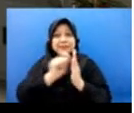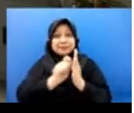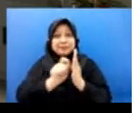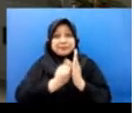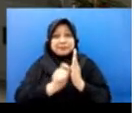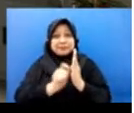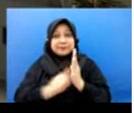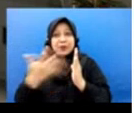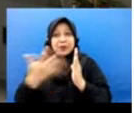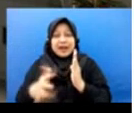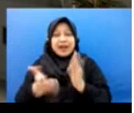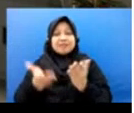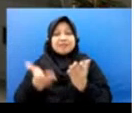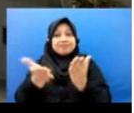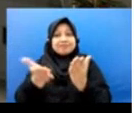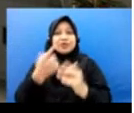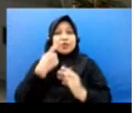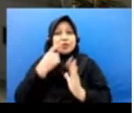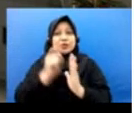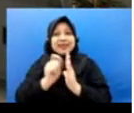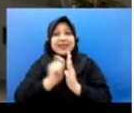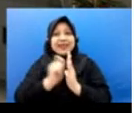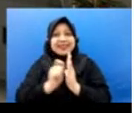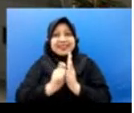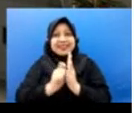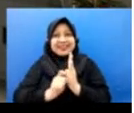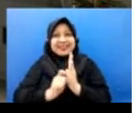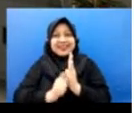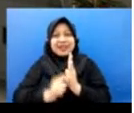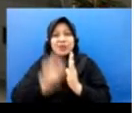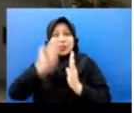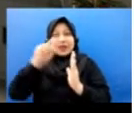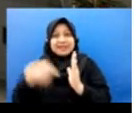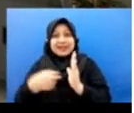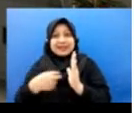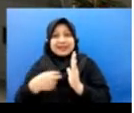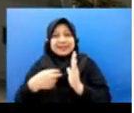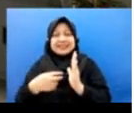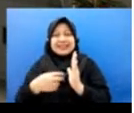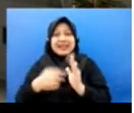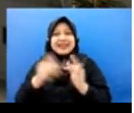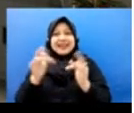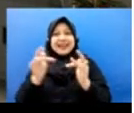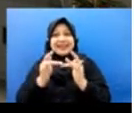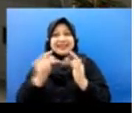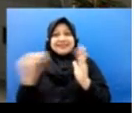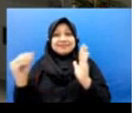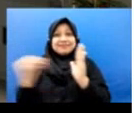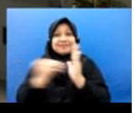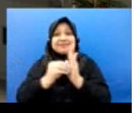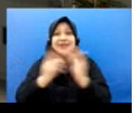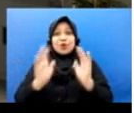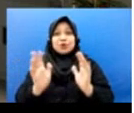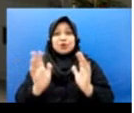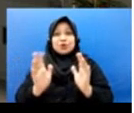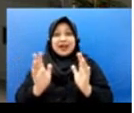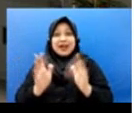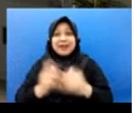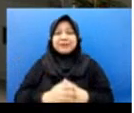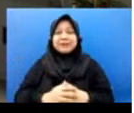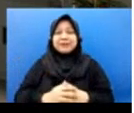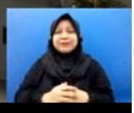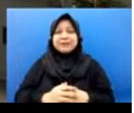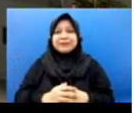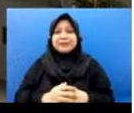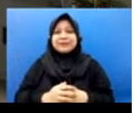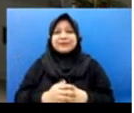mencatat refleksi Bapak dan Ibu, dan ada tautannya yang sudah ada di kolom chat, silakan untuk